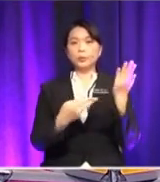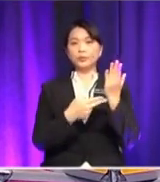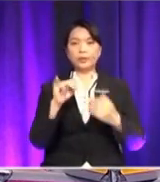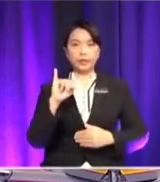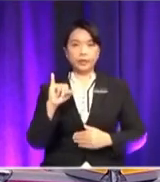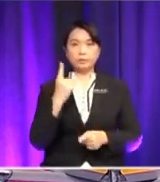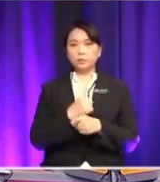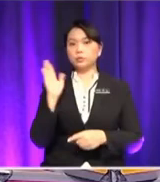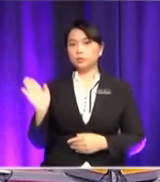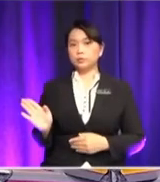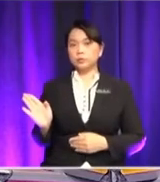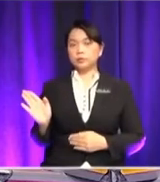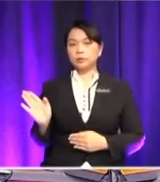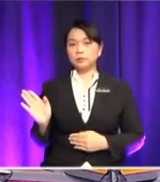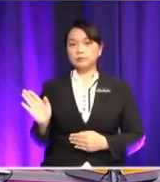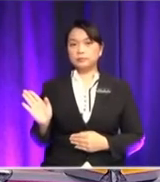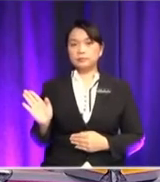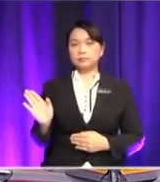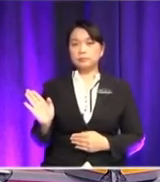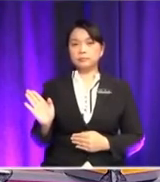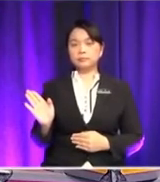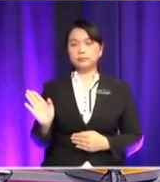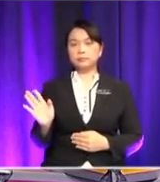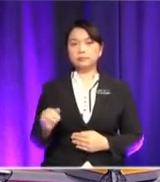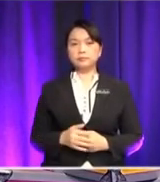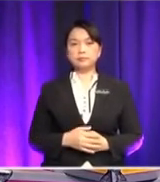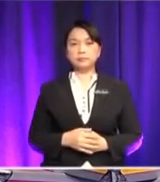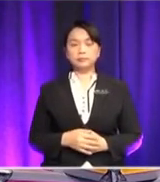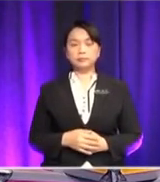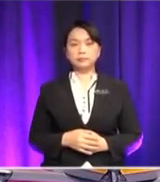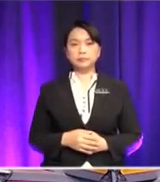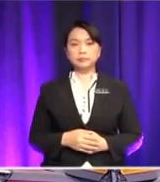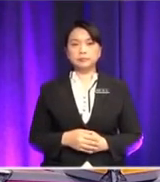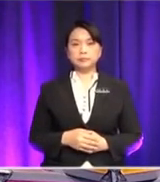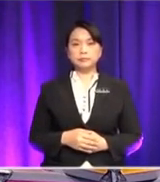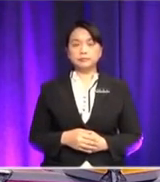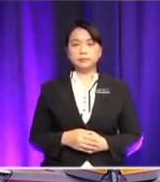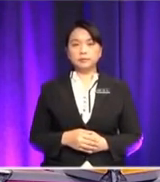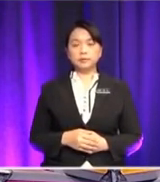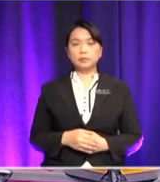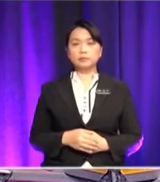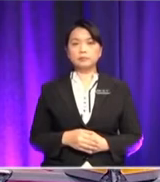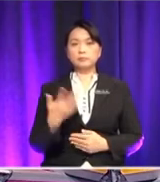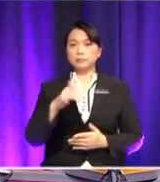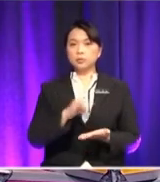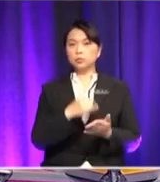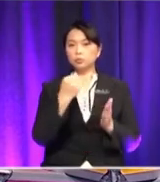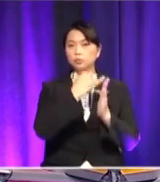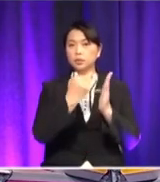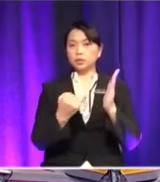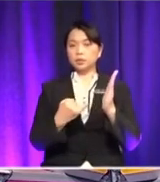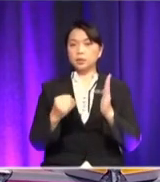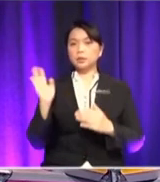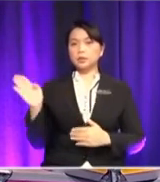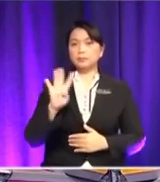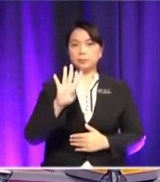i di sini oke mening kita lukiskan njuron